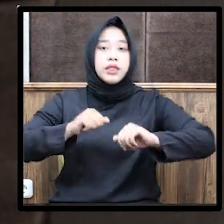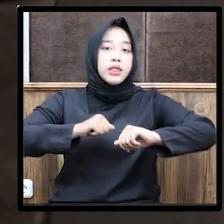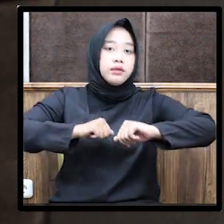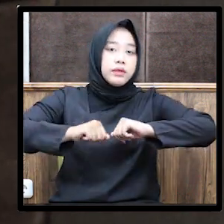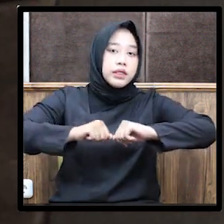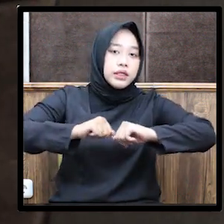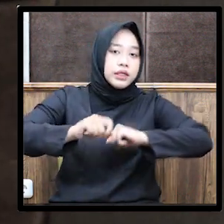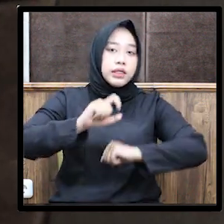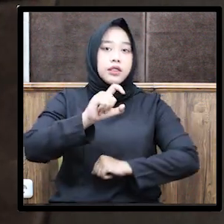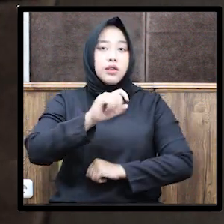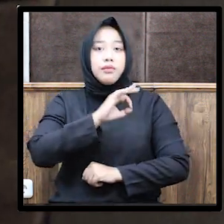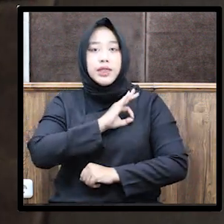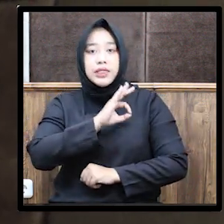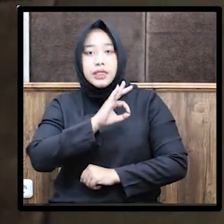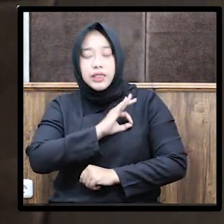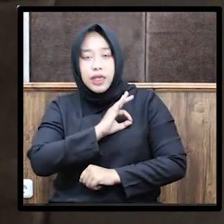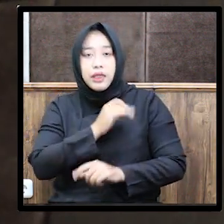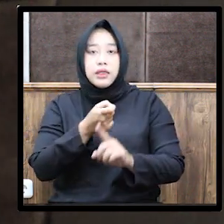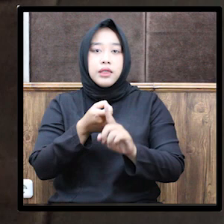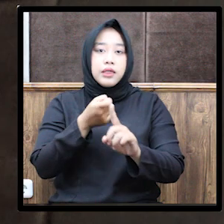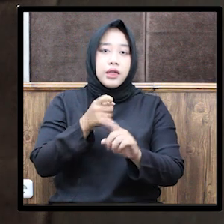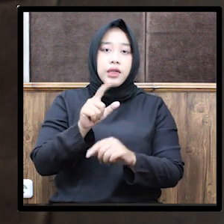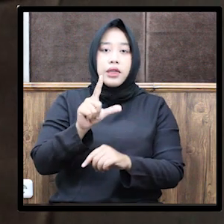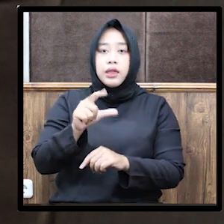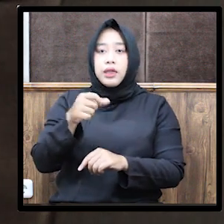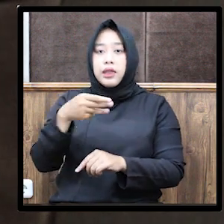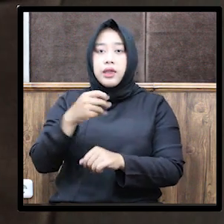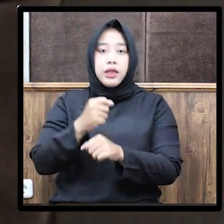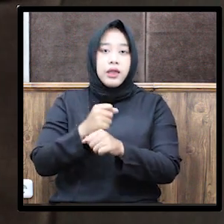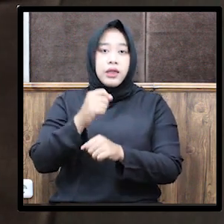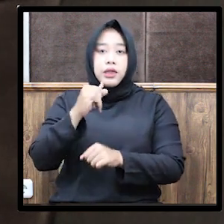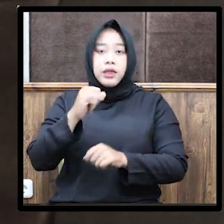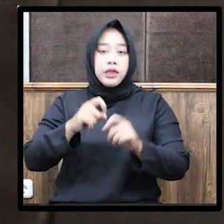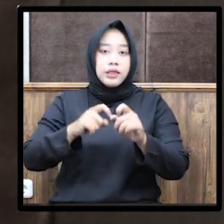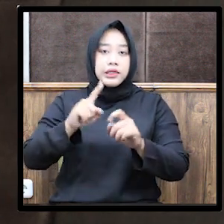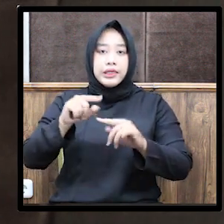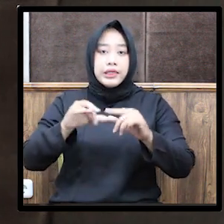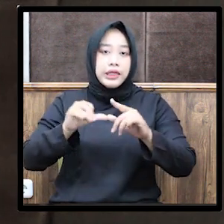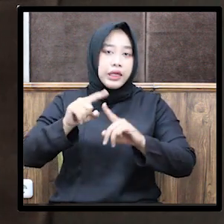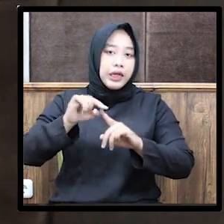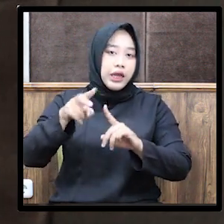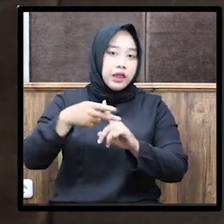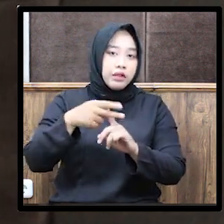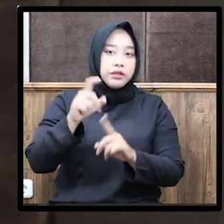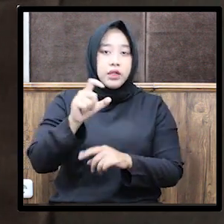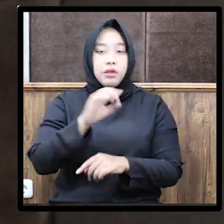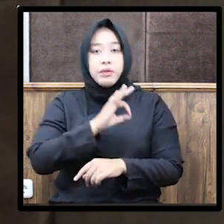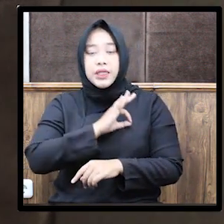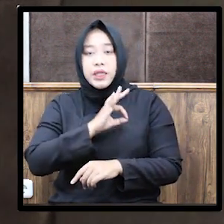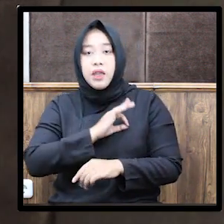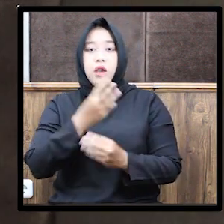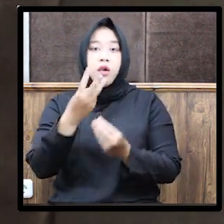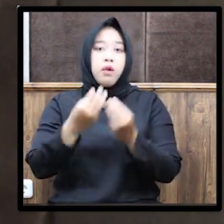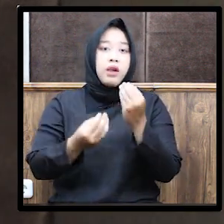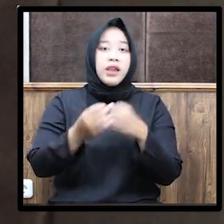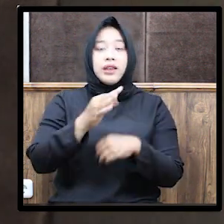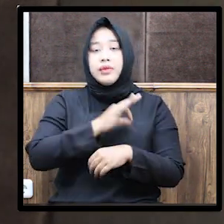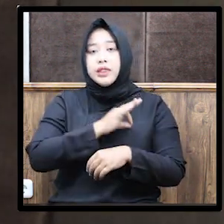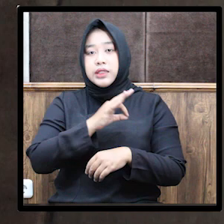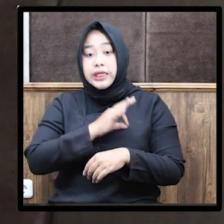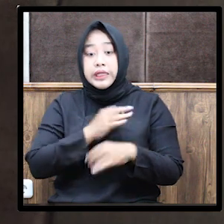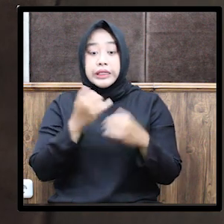informasi mengenai substansi pemilu, misalnya visi-misi calon, baik itu legislatif, presiden, calon presiden, dan